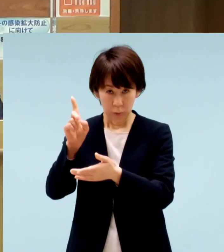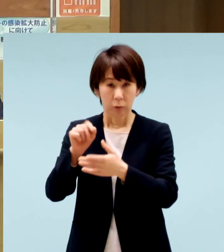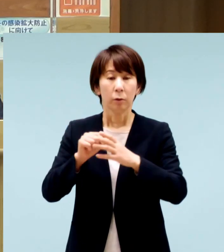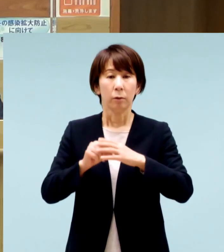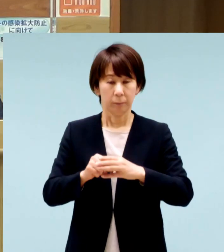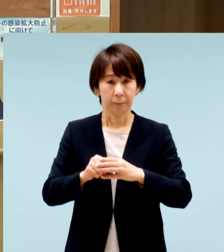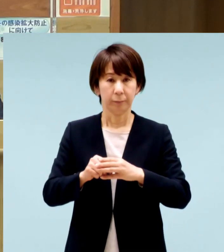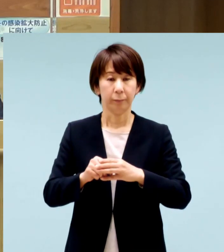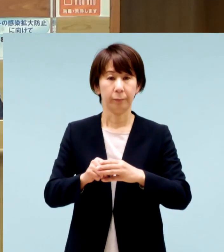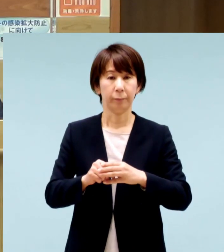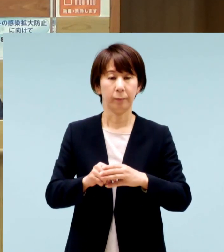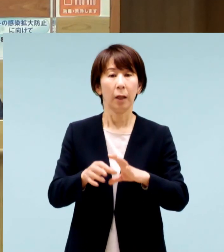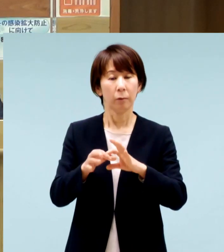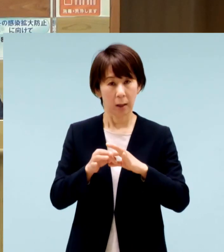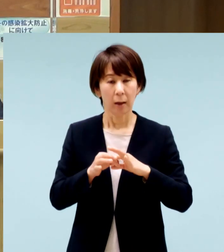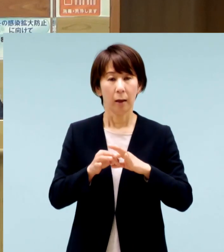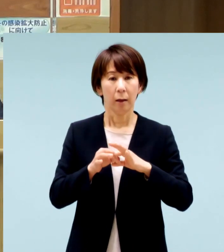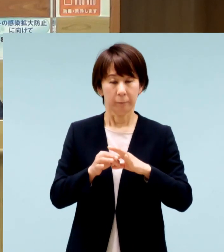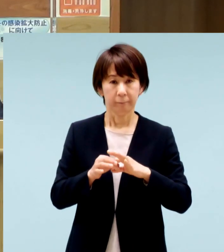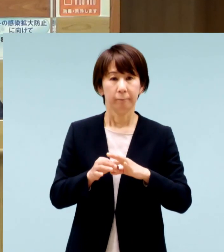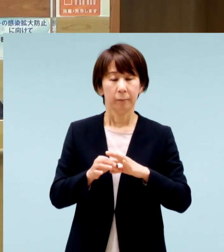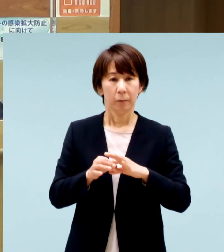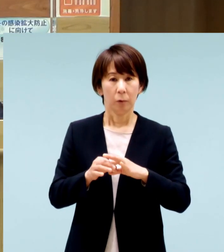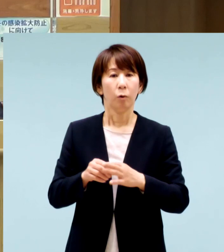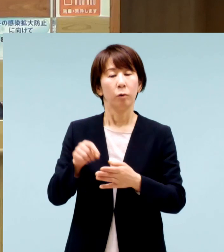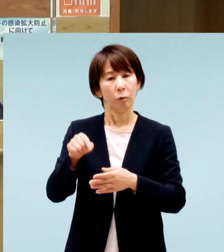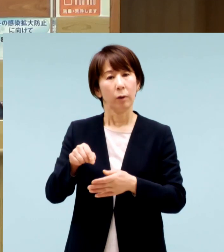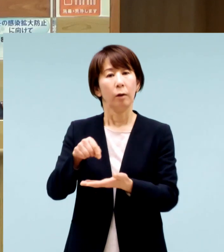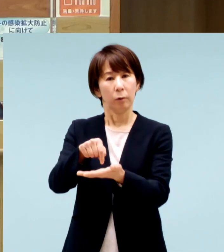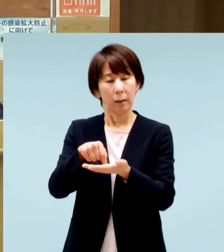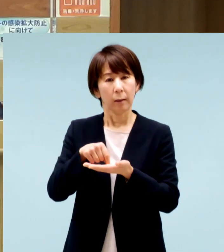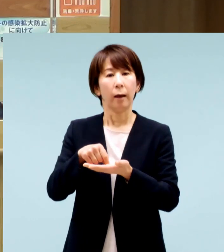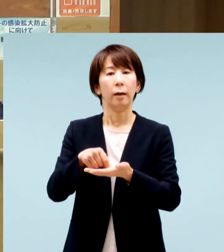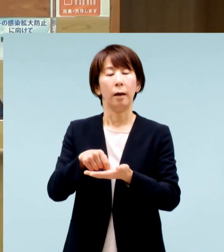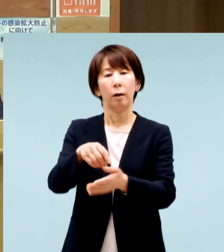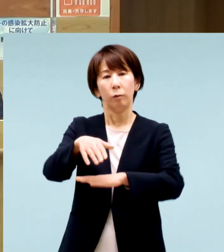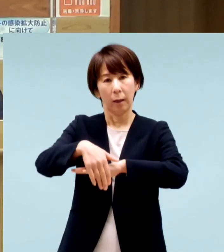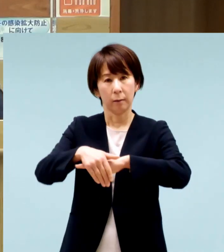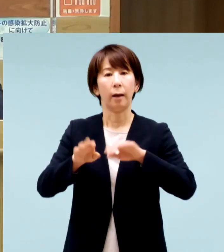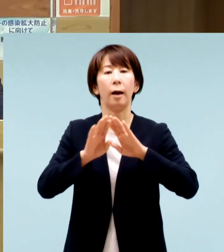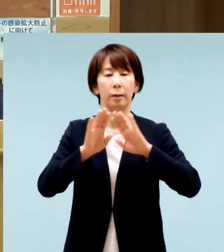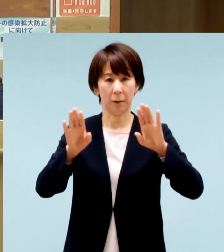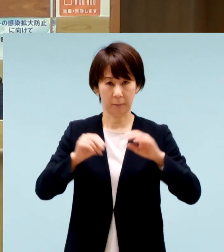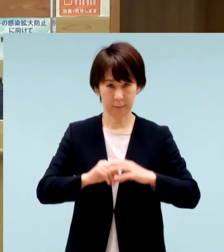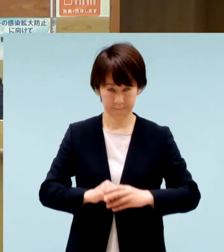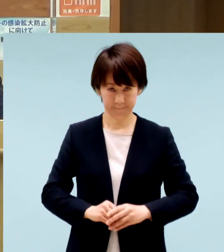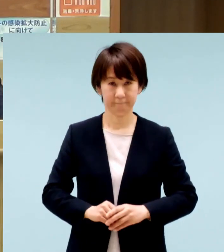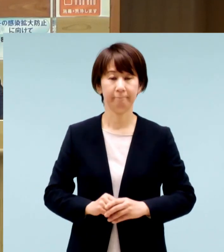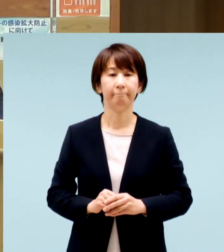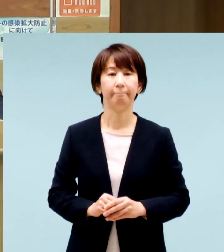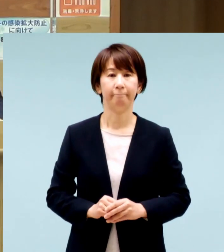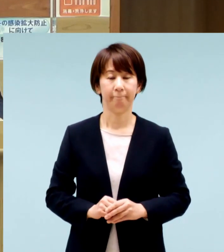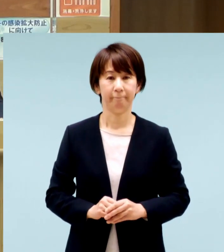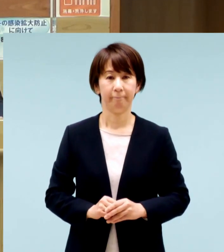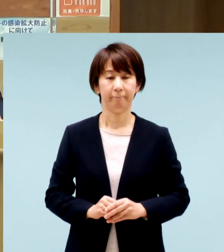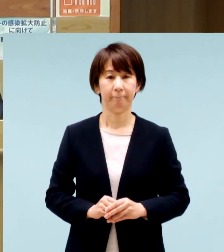から受け付けるという形になるというふうに思っています。 わかりました。あと関連